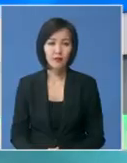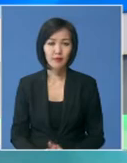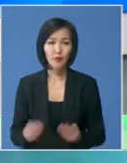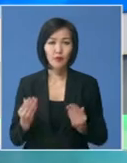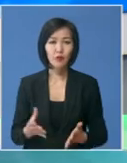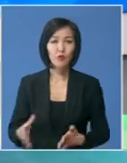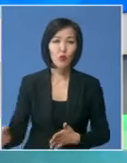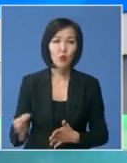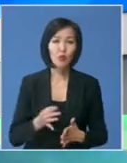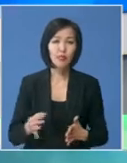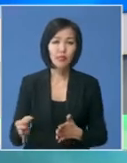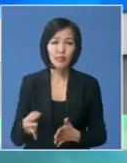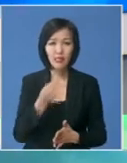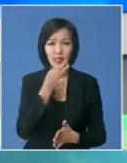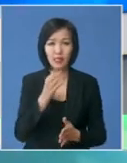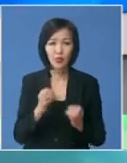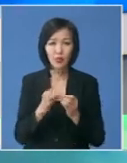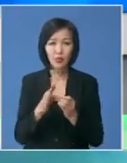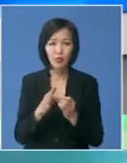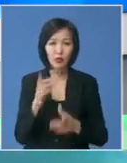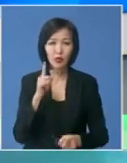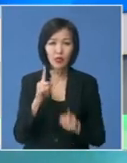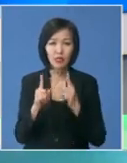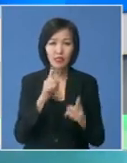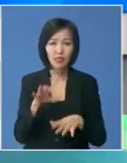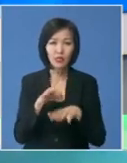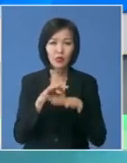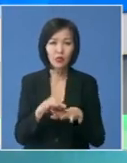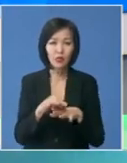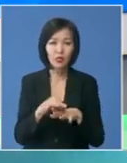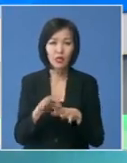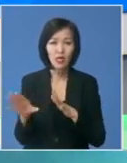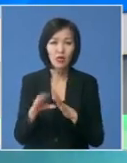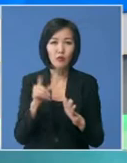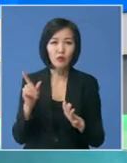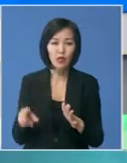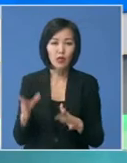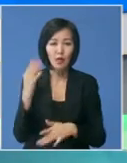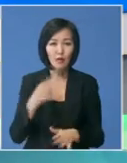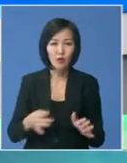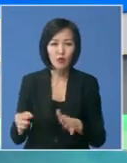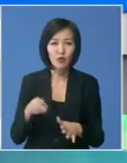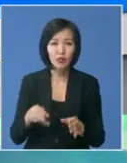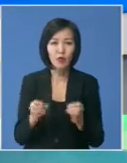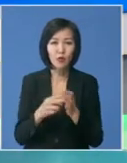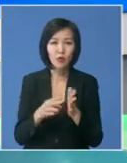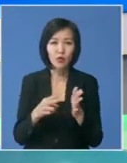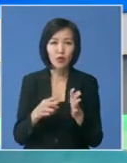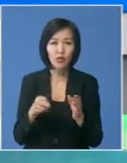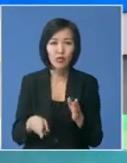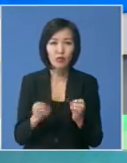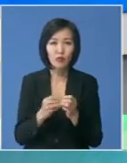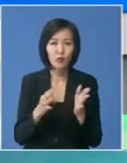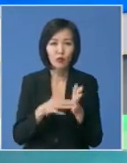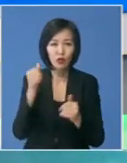Бүгін облыстық мәслихаттың кезектен тыс 14-ші сессиясы өтті. Жиында депутаттық корпус Алматы облысының 2017-2019 жылдарға арналған бюджетіне